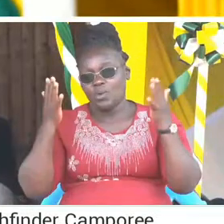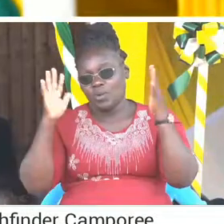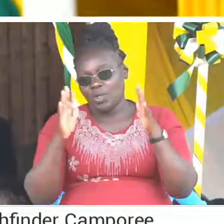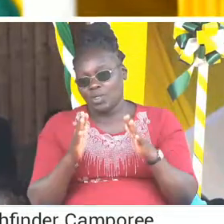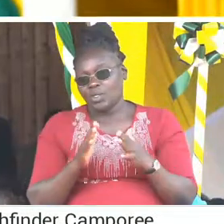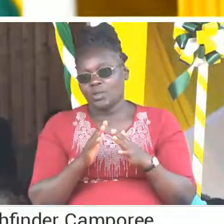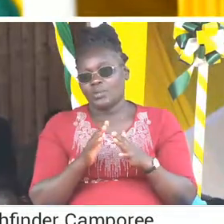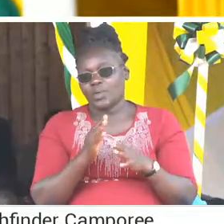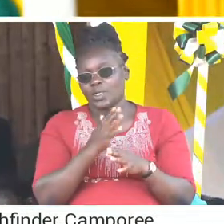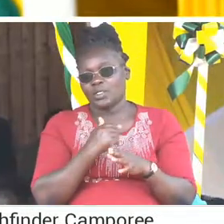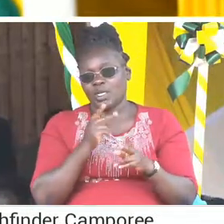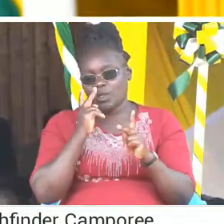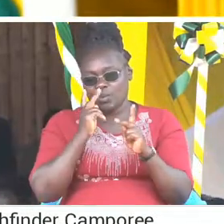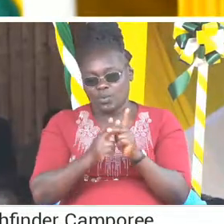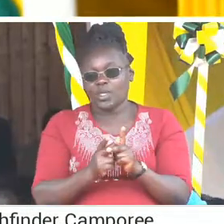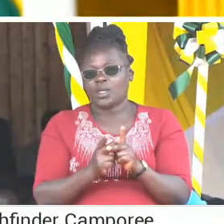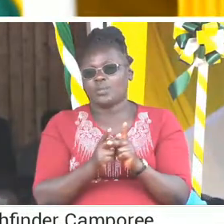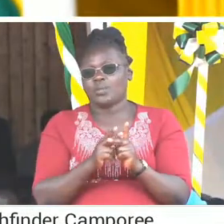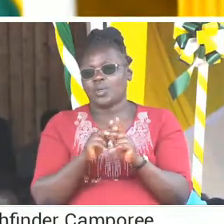tupendane. Amen?